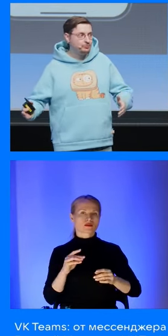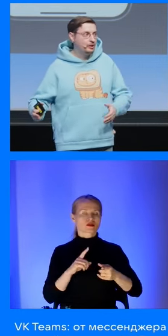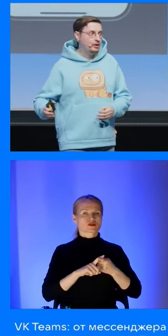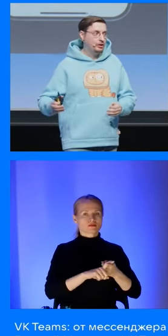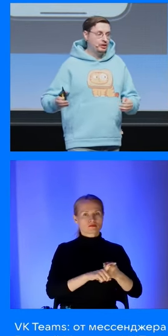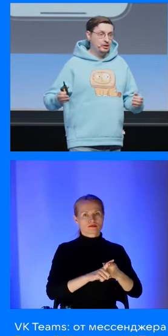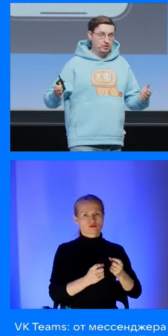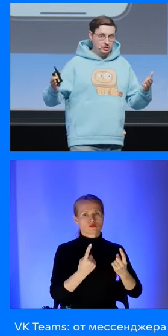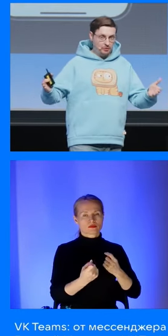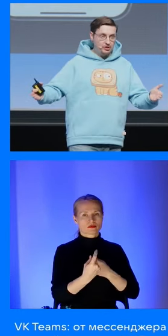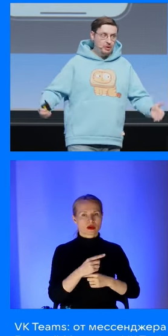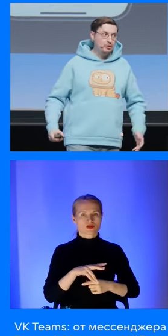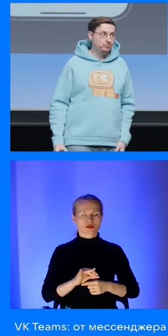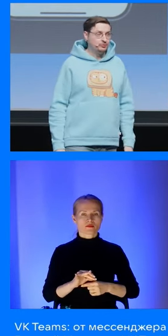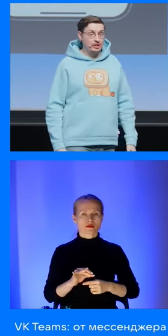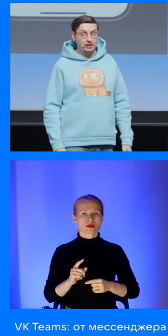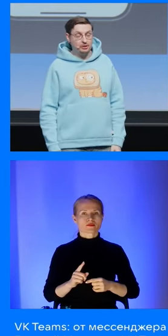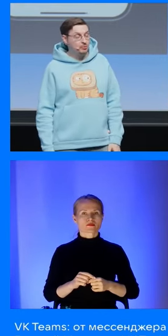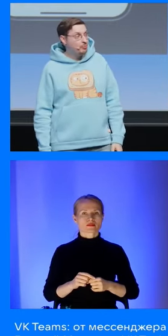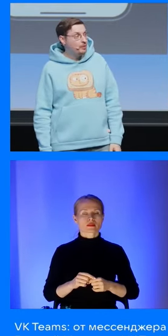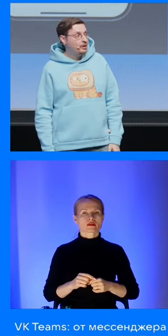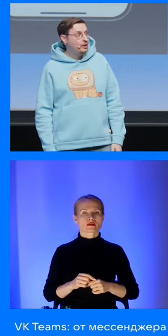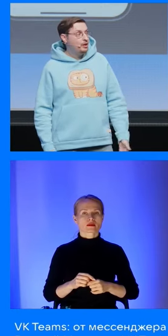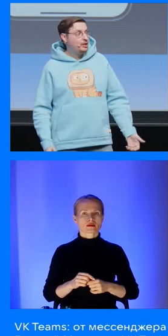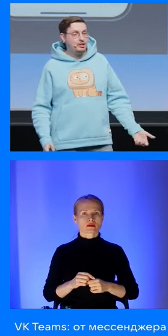enterprise и, соответственно, в периметре заказчиков.